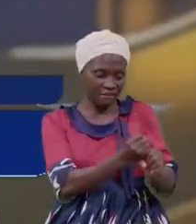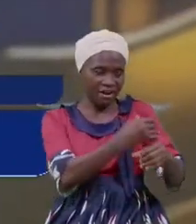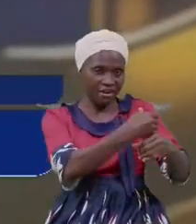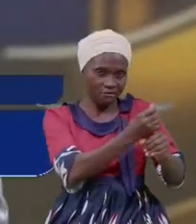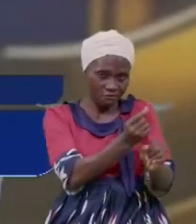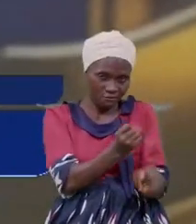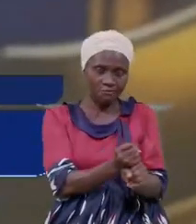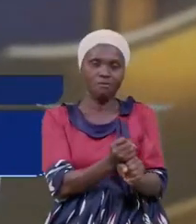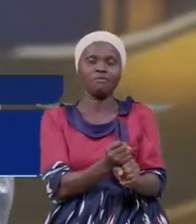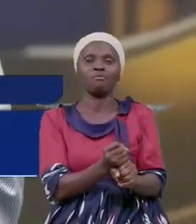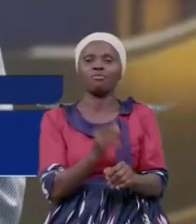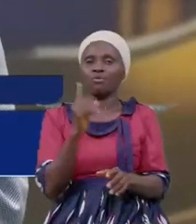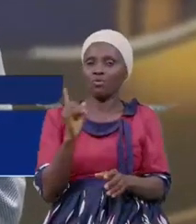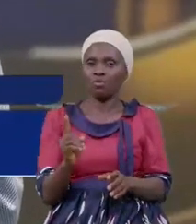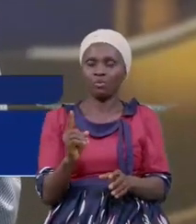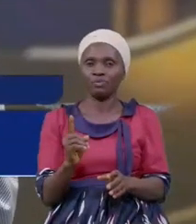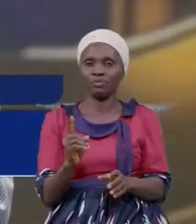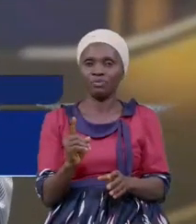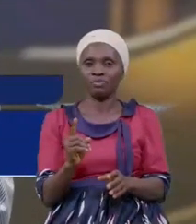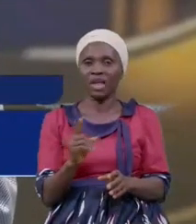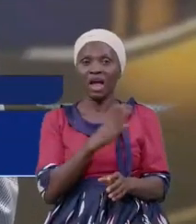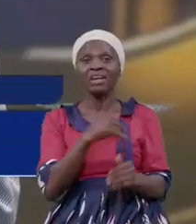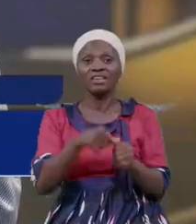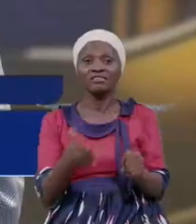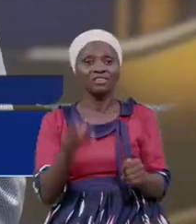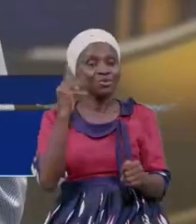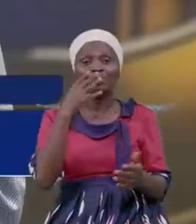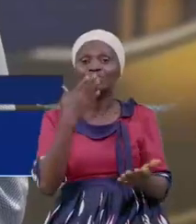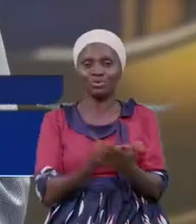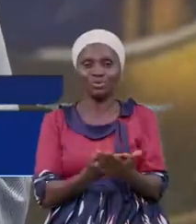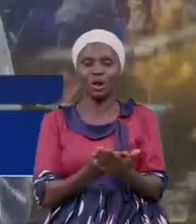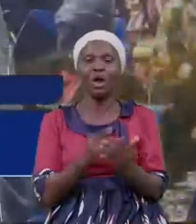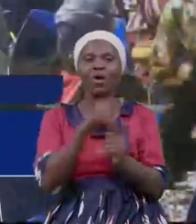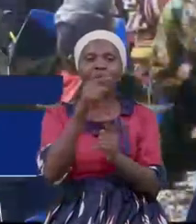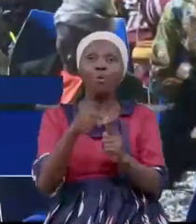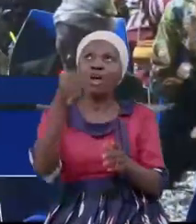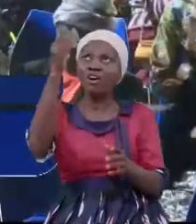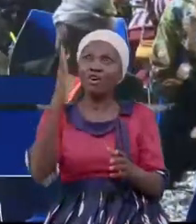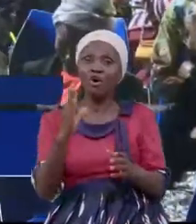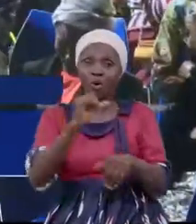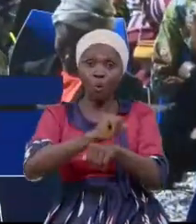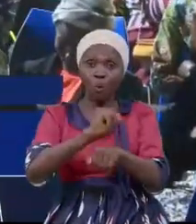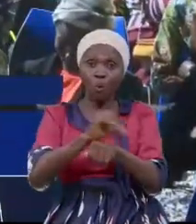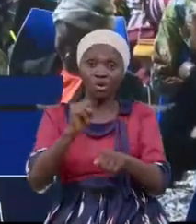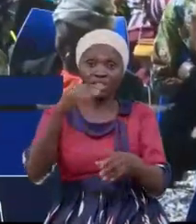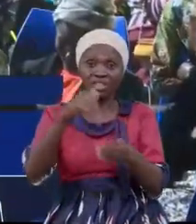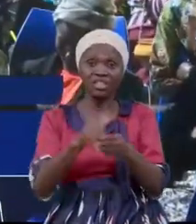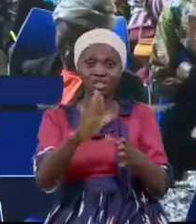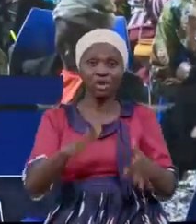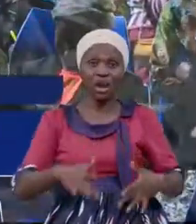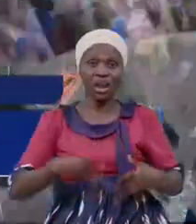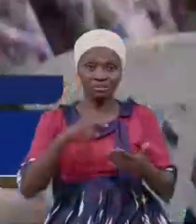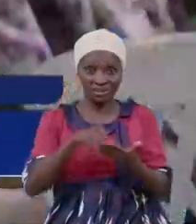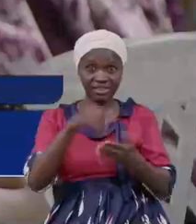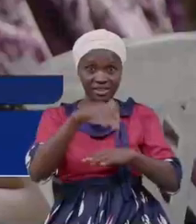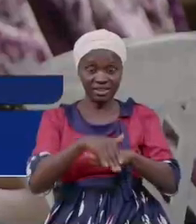agit une fois encore dans ta vie ce soir ce serait bon ce serait bon ton cerveau